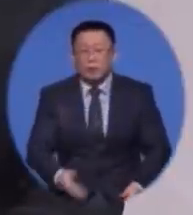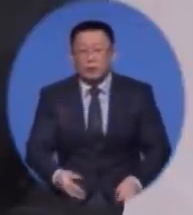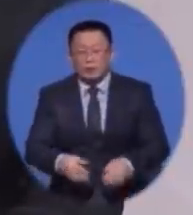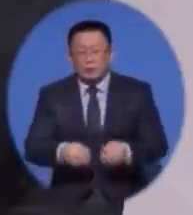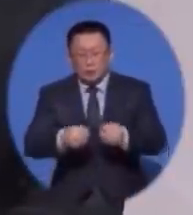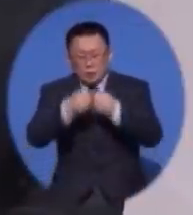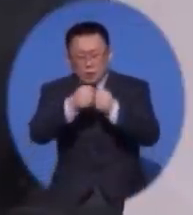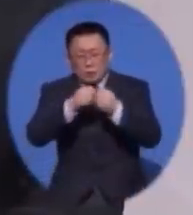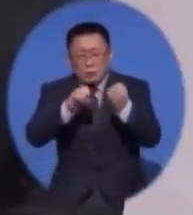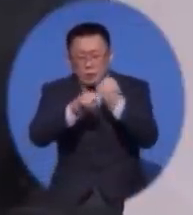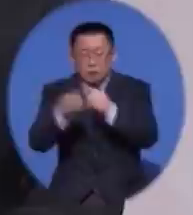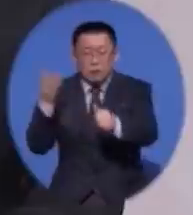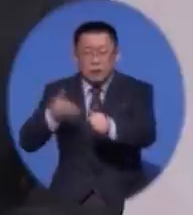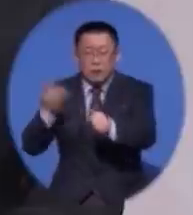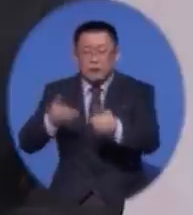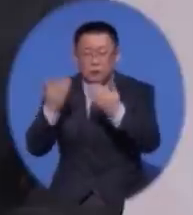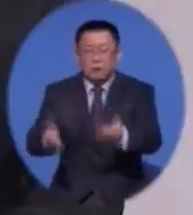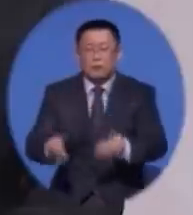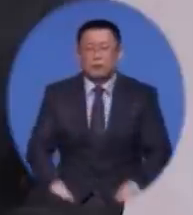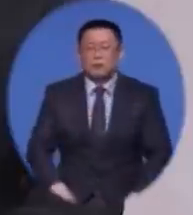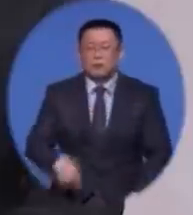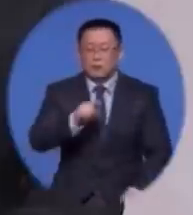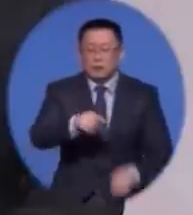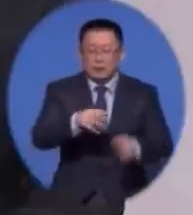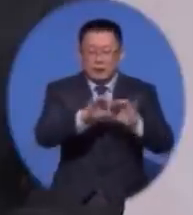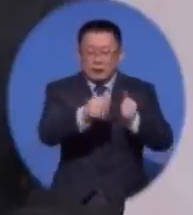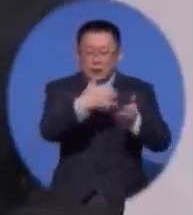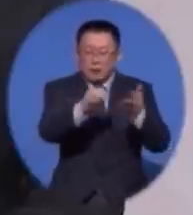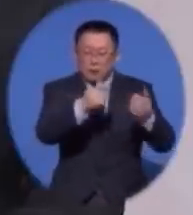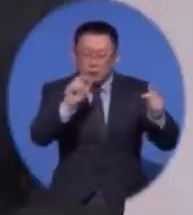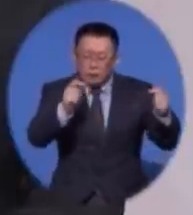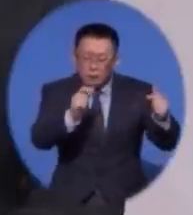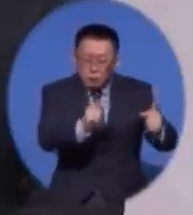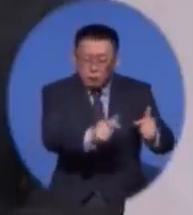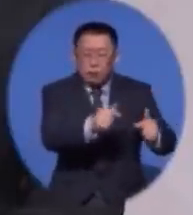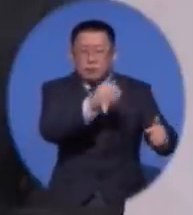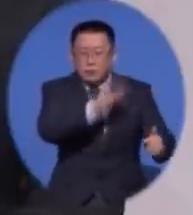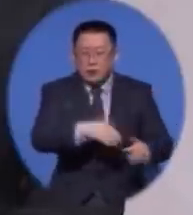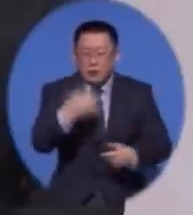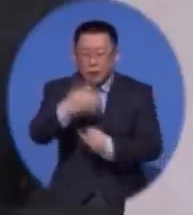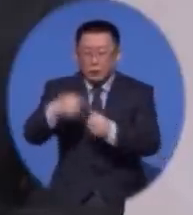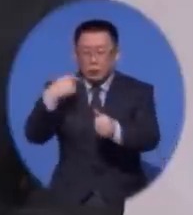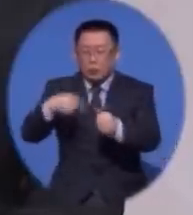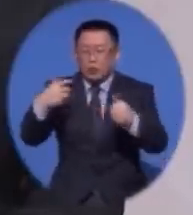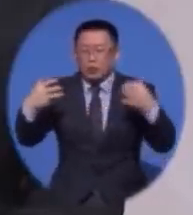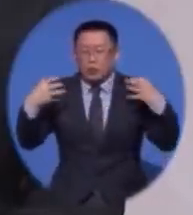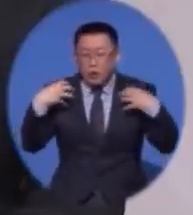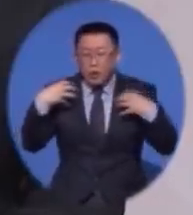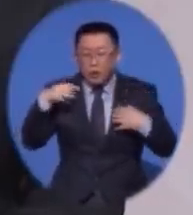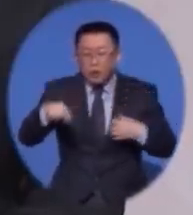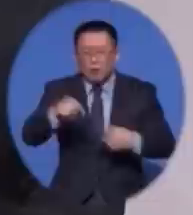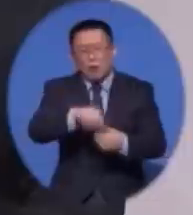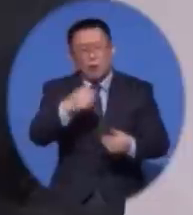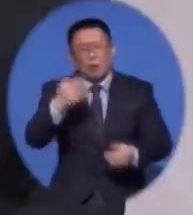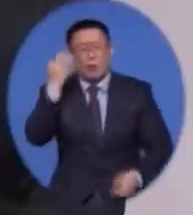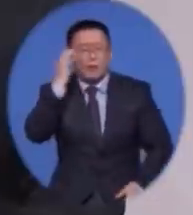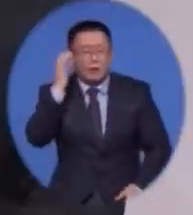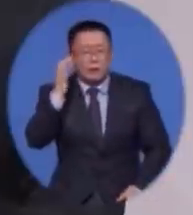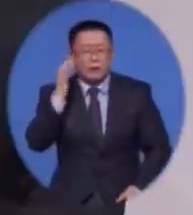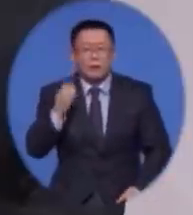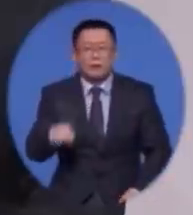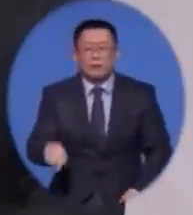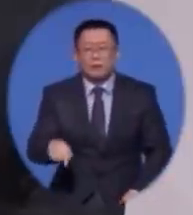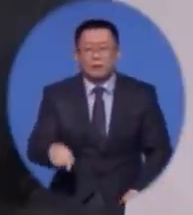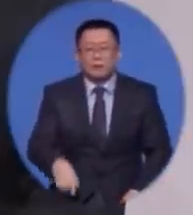좀 답변을 해 주십시오. 자, 뭐 이래저래 해서 인구가 주는데 그 우리 강원도 교육청에서는 이게 곤란하다. 근데